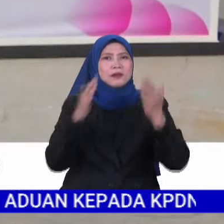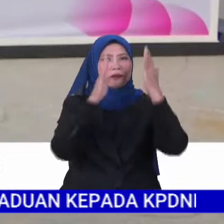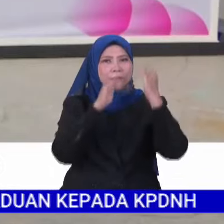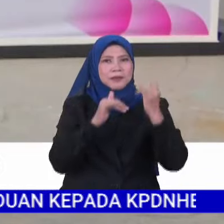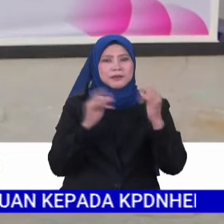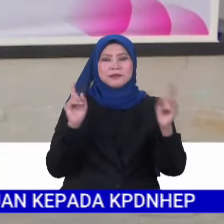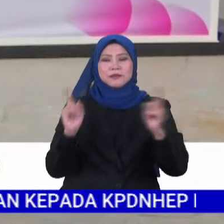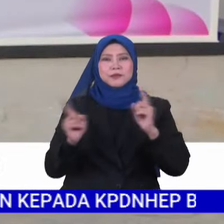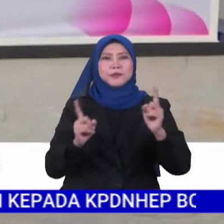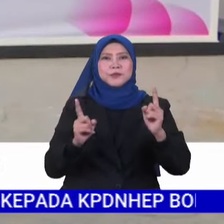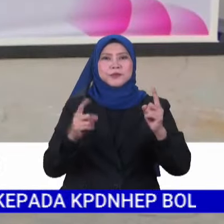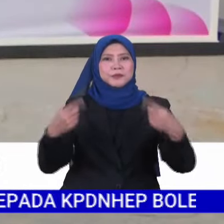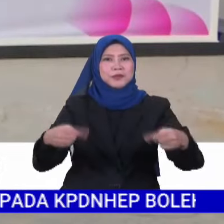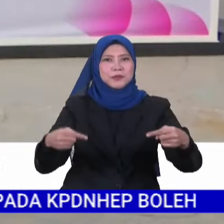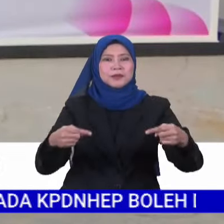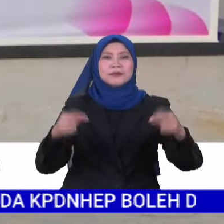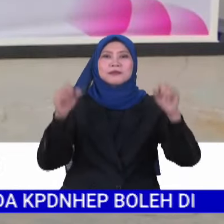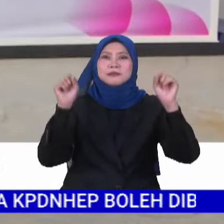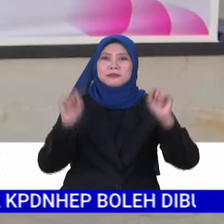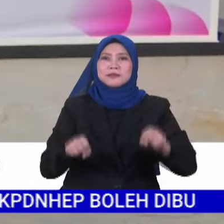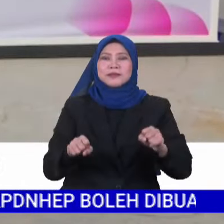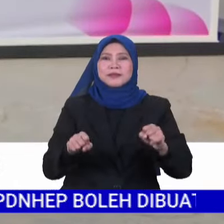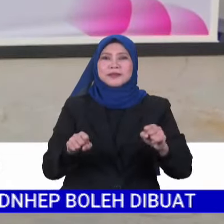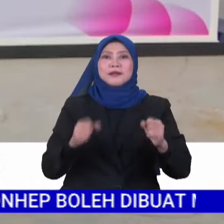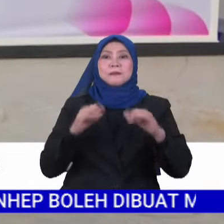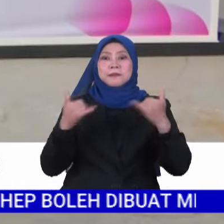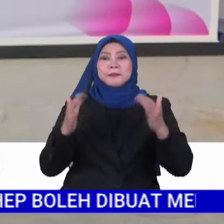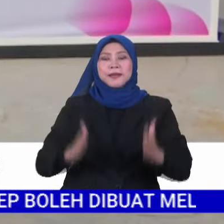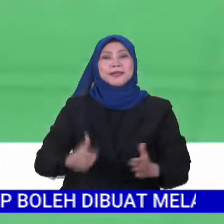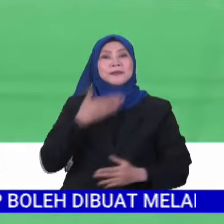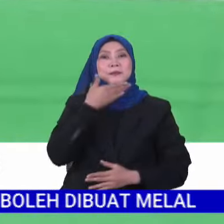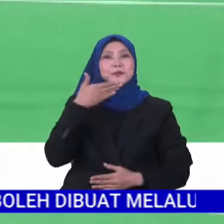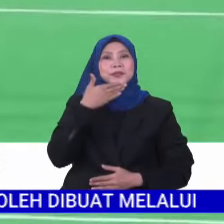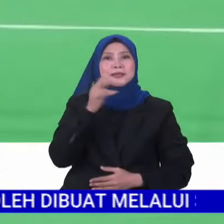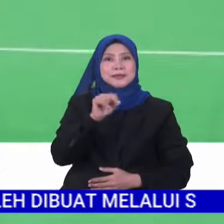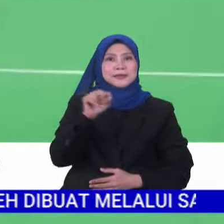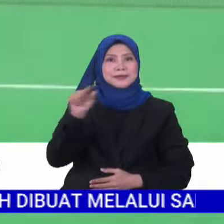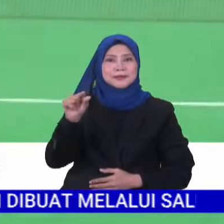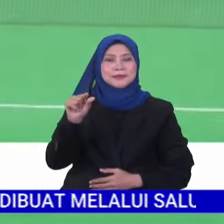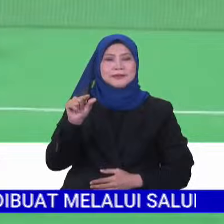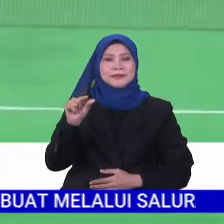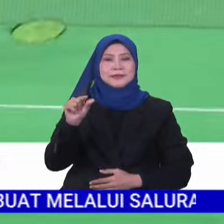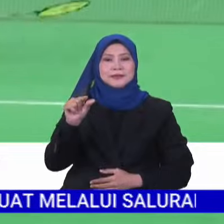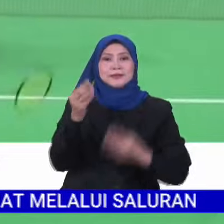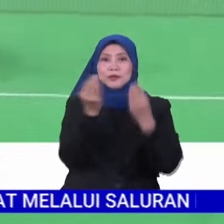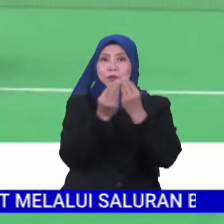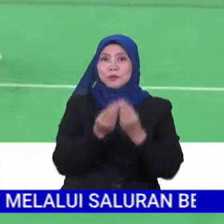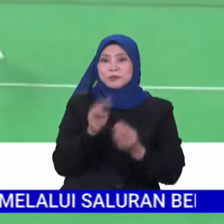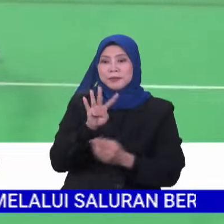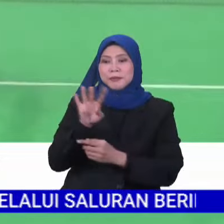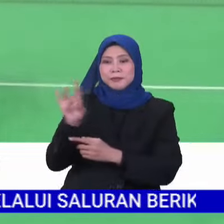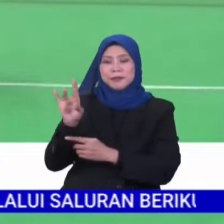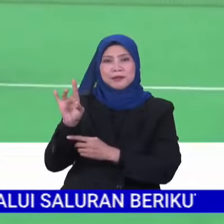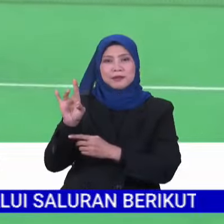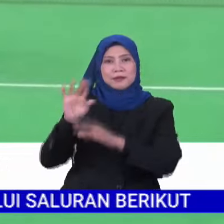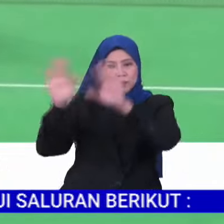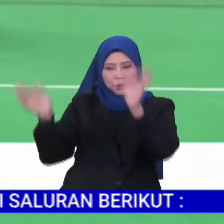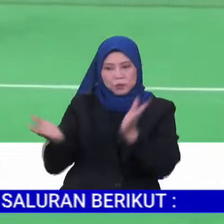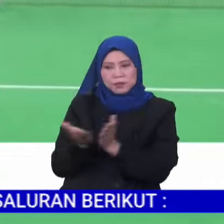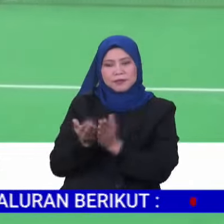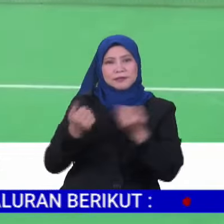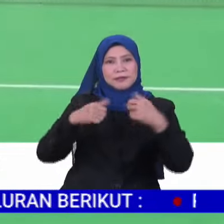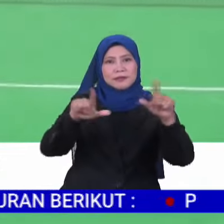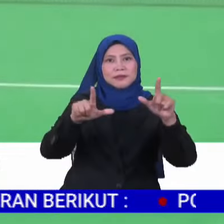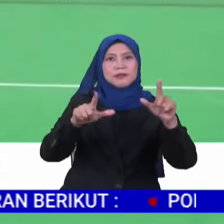acara pesonanya lelaki gini pastinya digagas main mother angry or pemain ranking ke-48 dunia itu baru saja